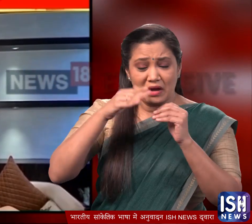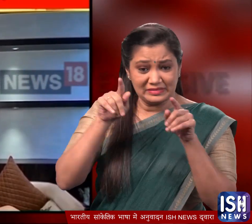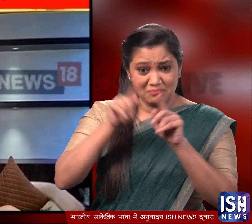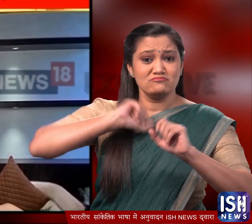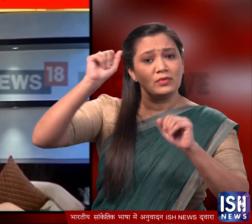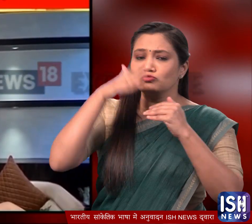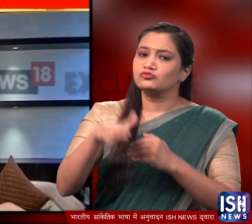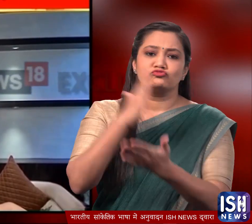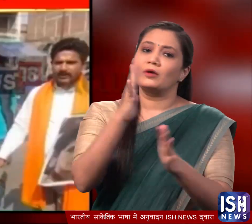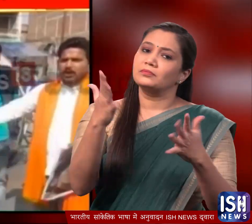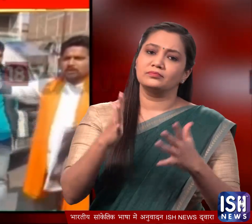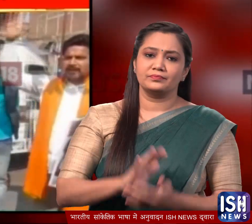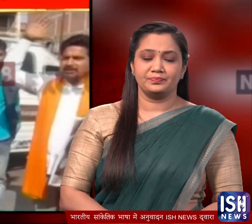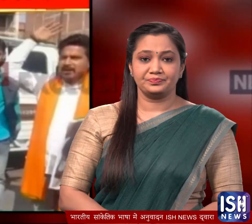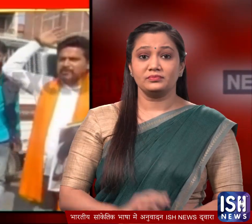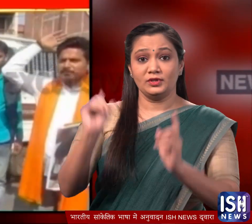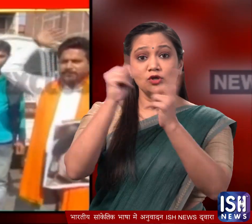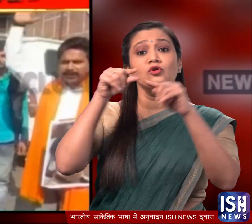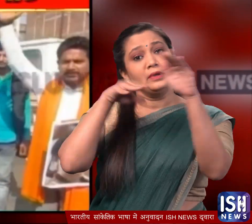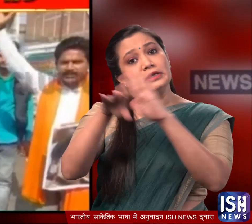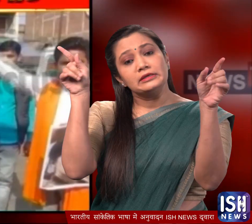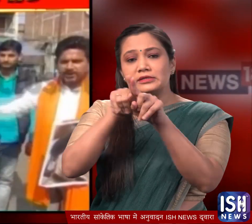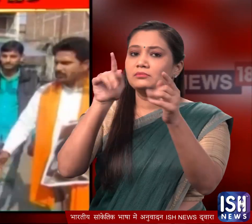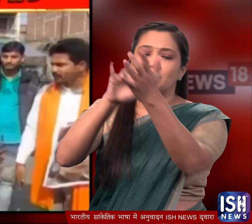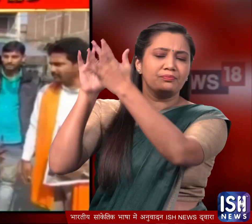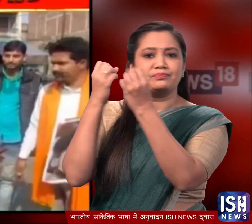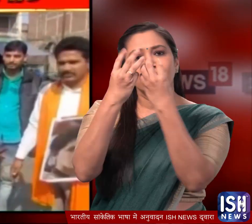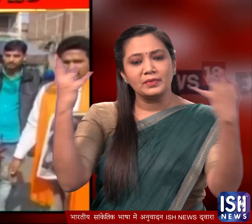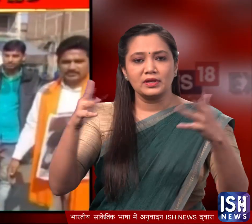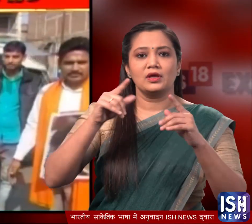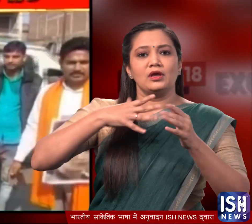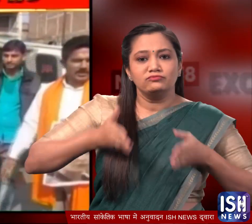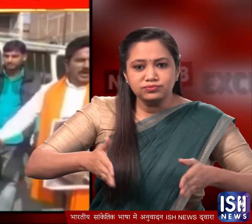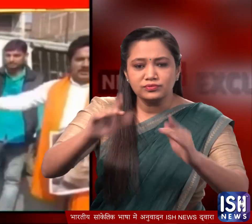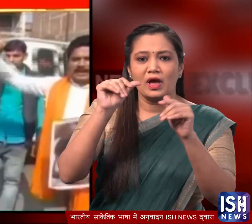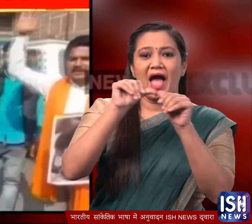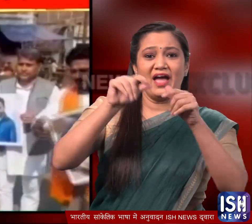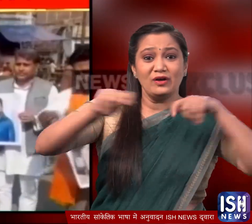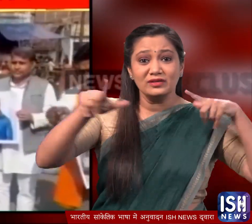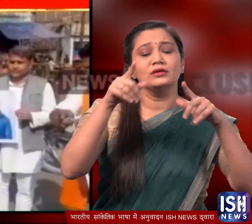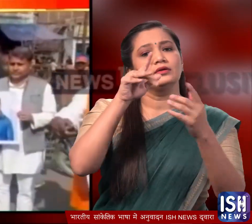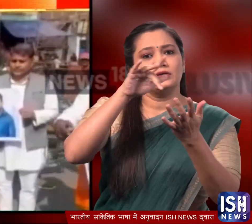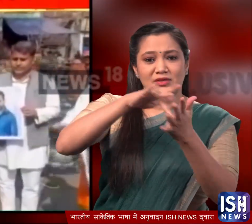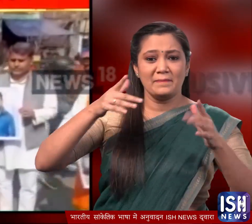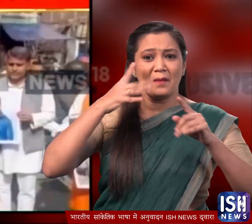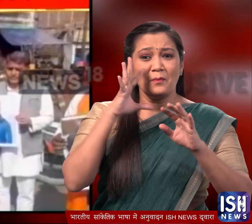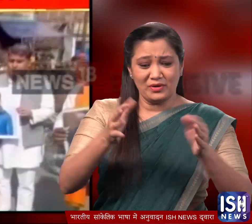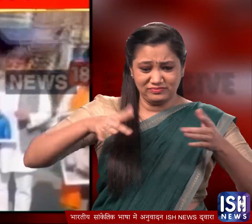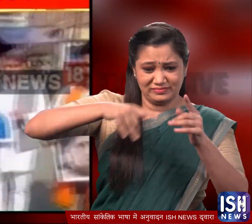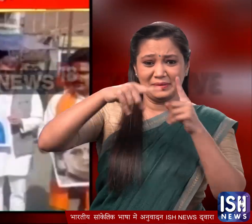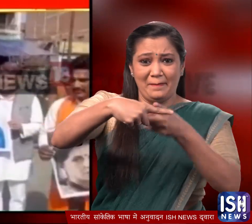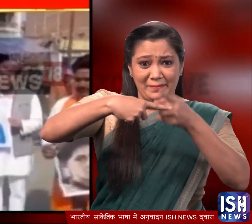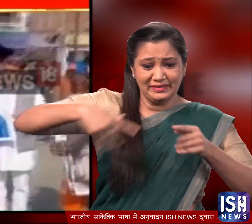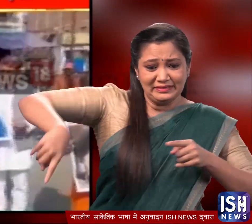रन रुकेगा नहीं। दूसरी तरफ यूपी के भी कई शहरों में तांडव पर आक्रोश सड़कों पर दिखा। अयोध्या में लोग शहर के एक